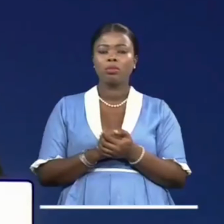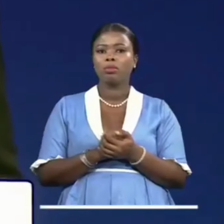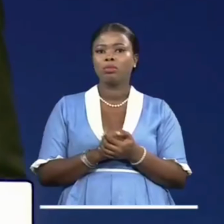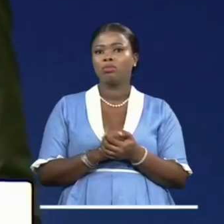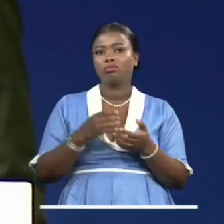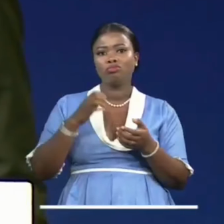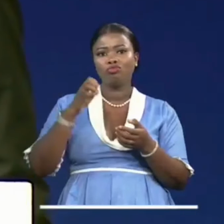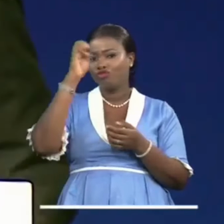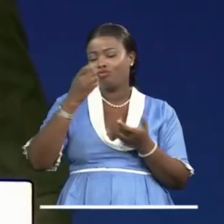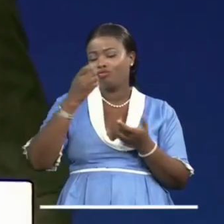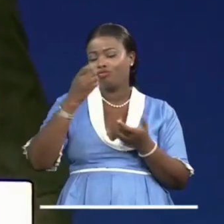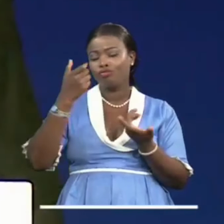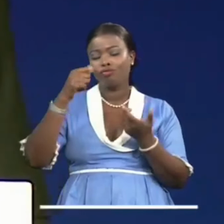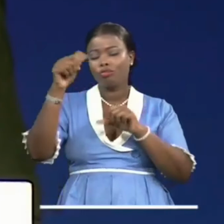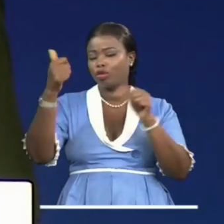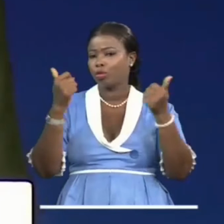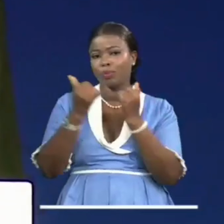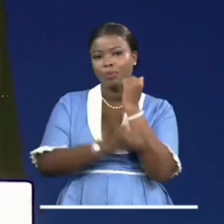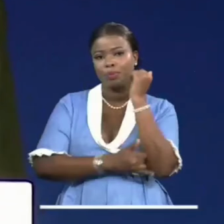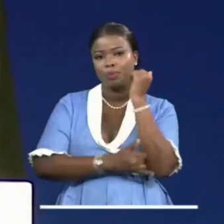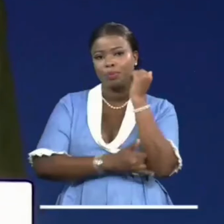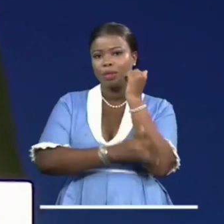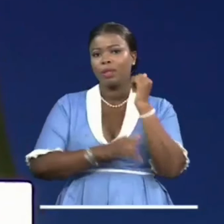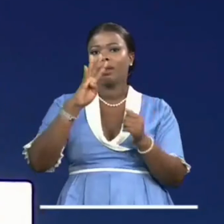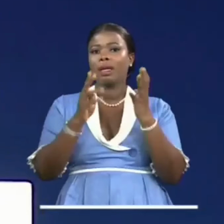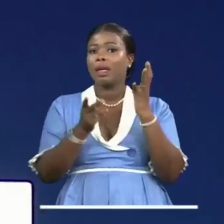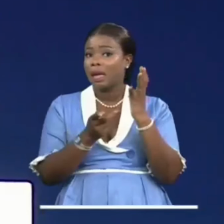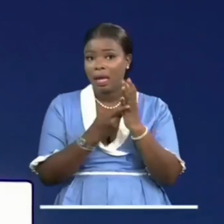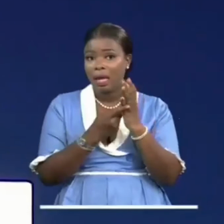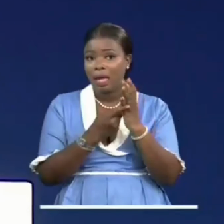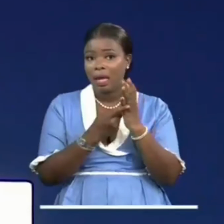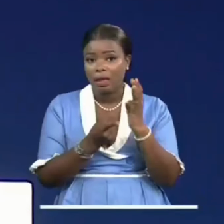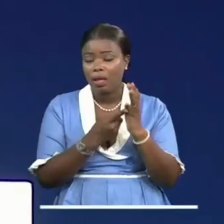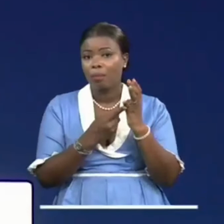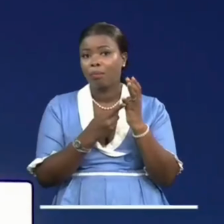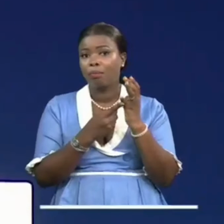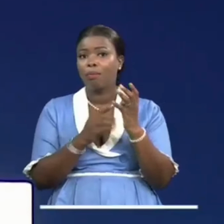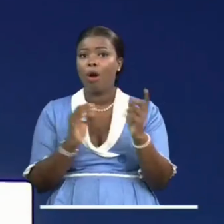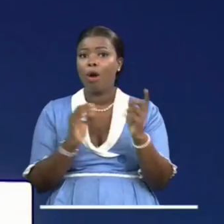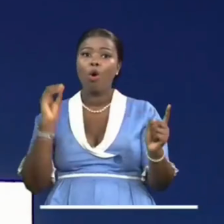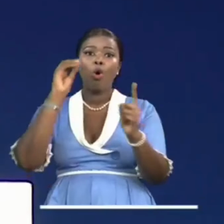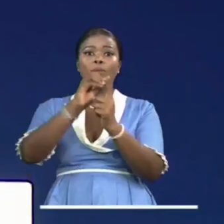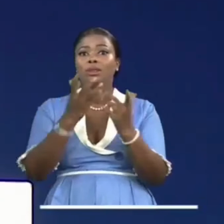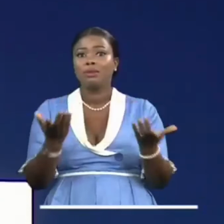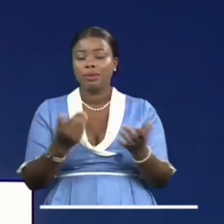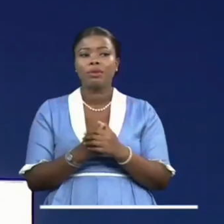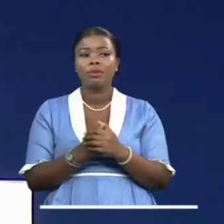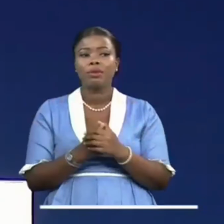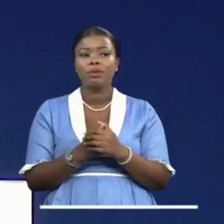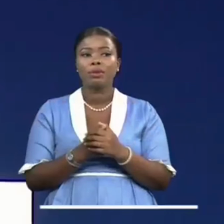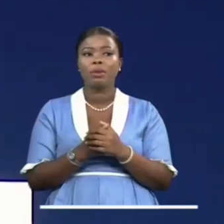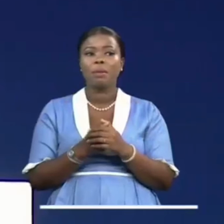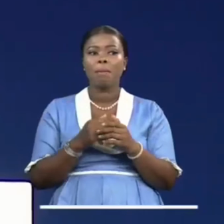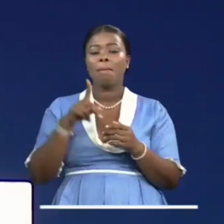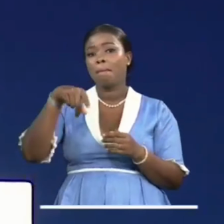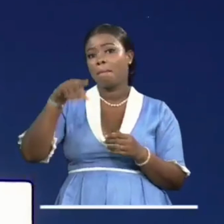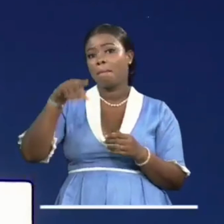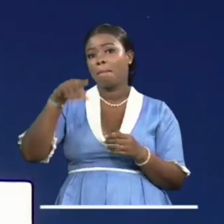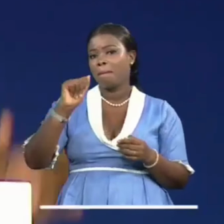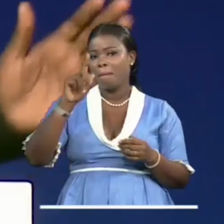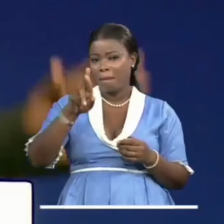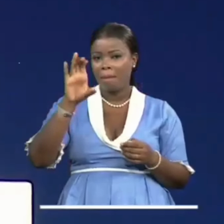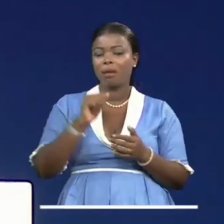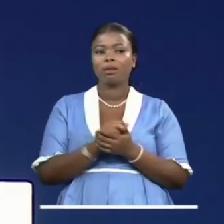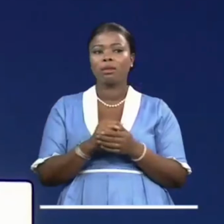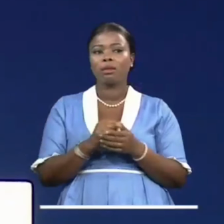diaspora le 4e objectif c'est la mise en place d' l' environnement des affaires attractifes c'est fondamental et je pense au